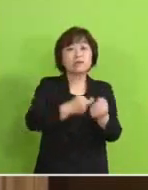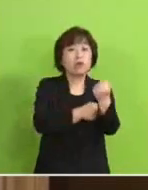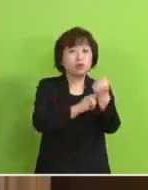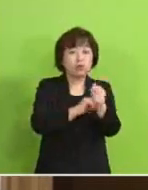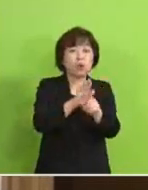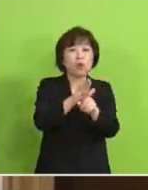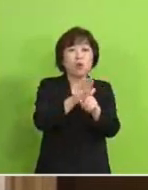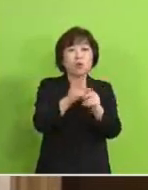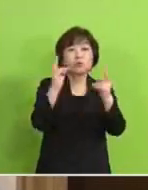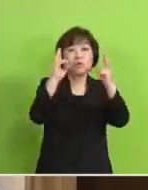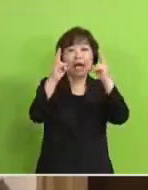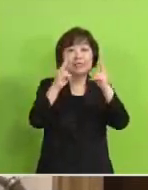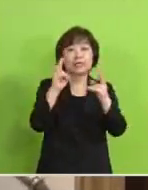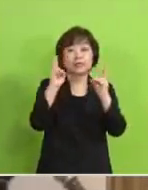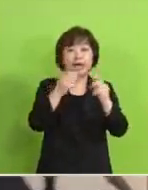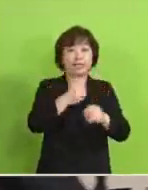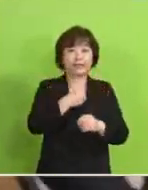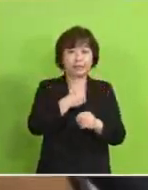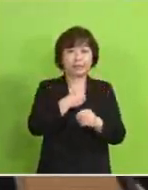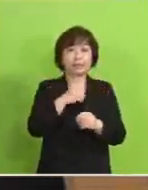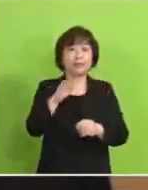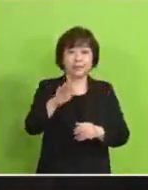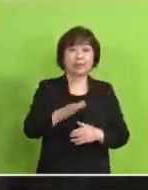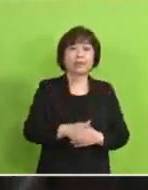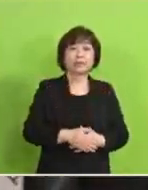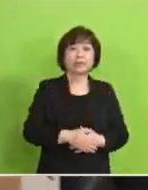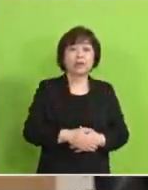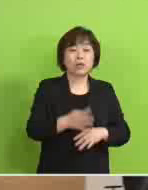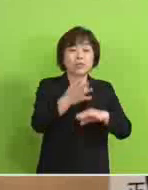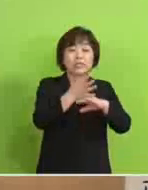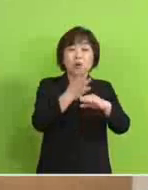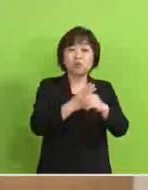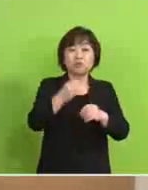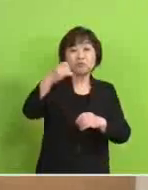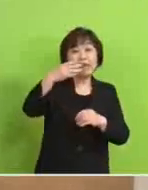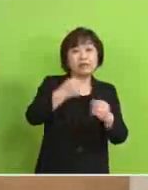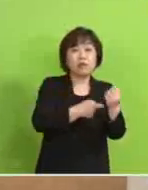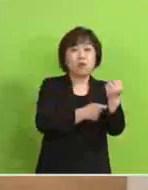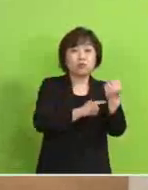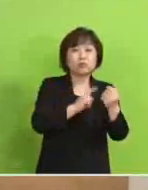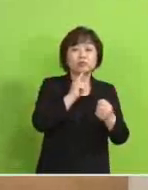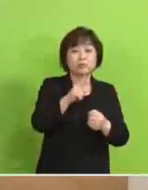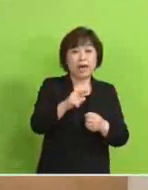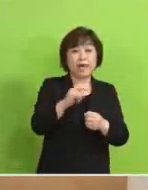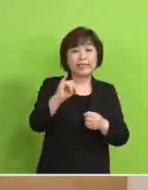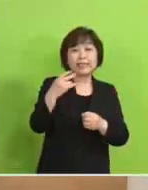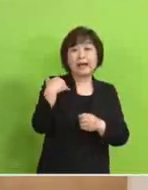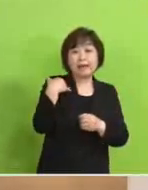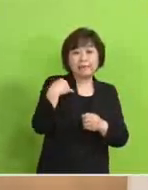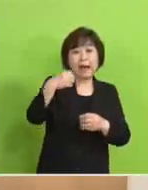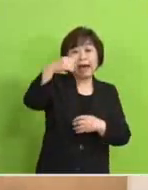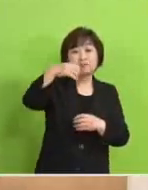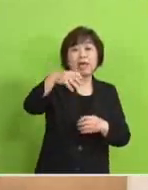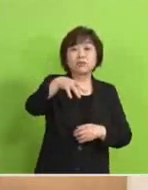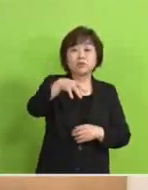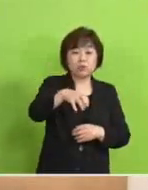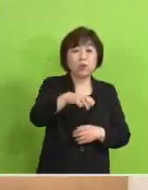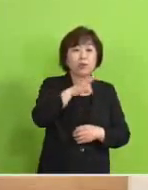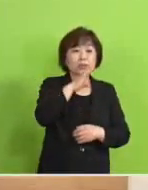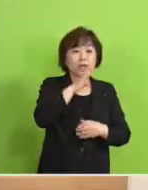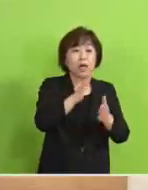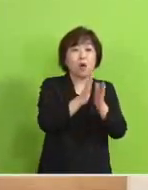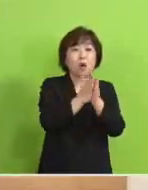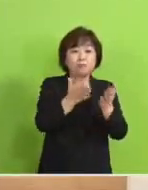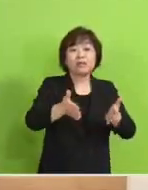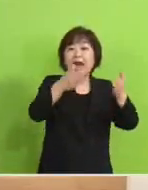協力会社の社員の方でございます。四国電力によりますと、伊方発電所の本体で作